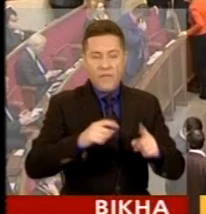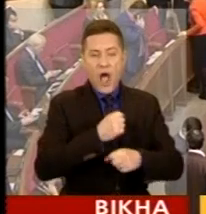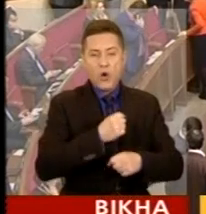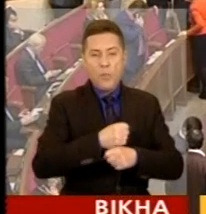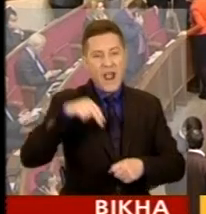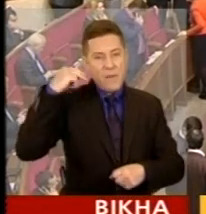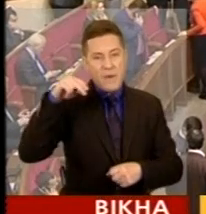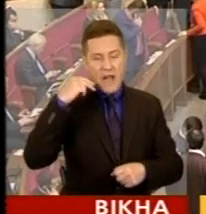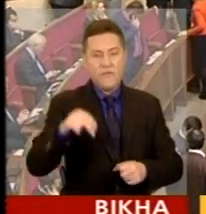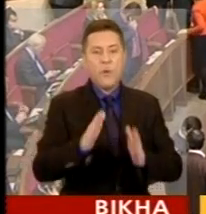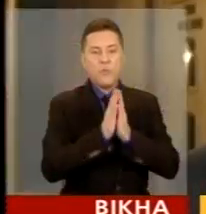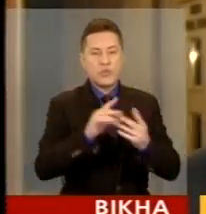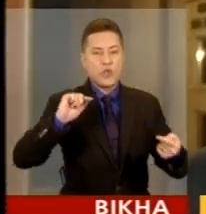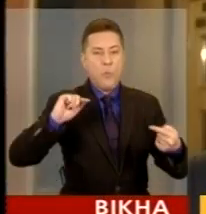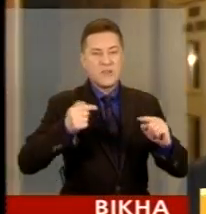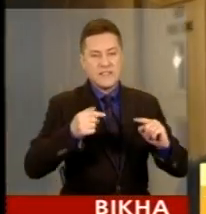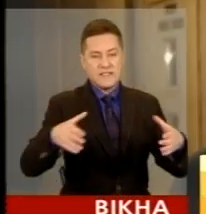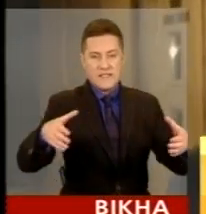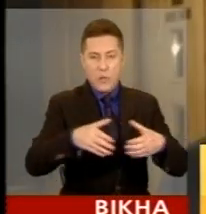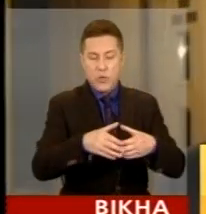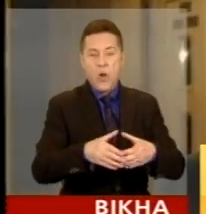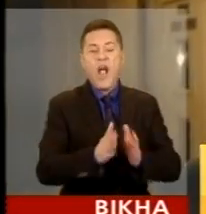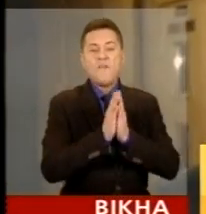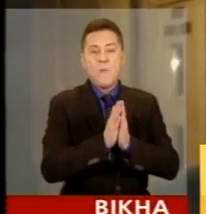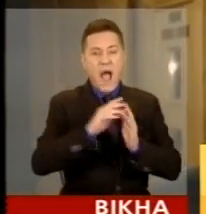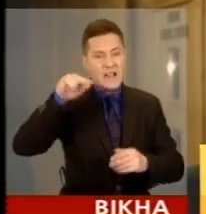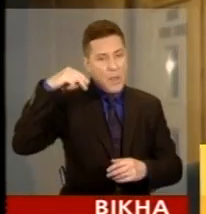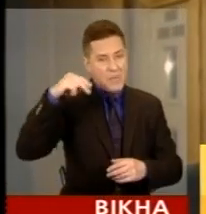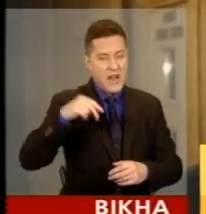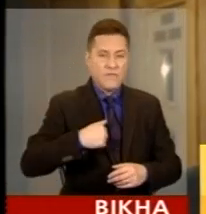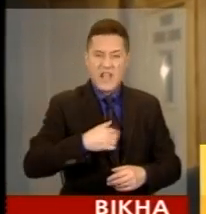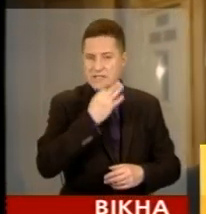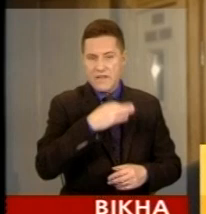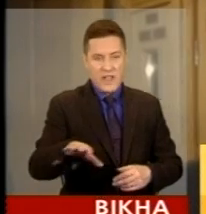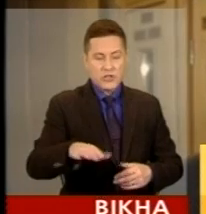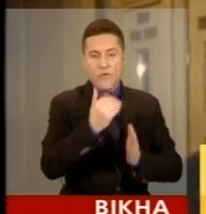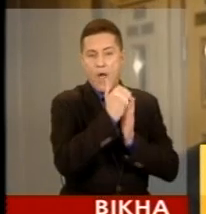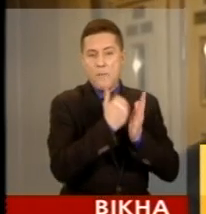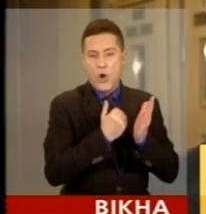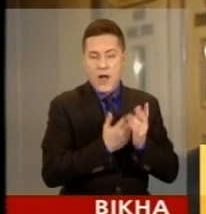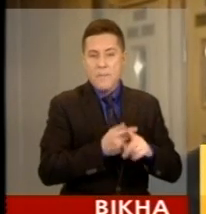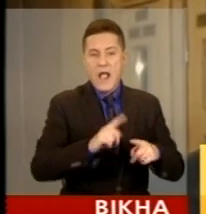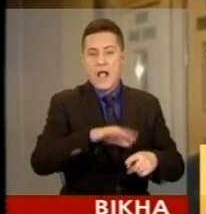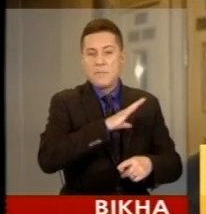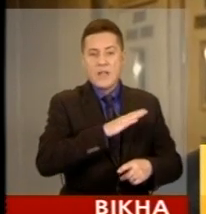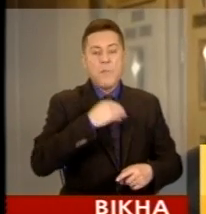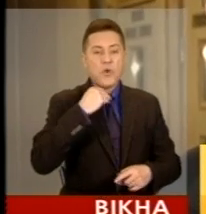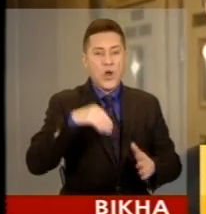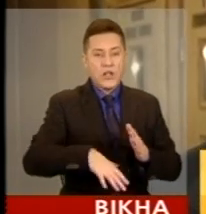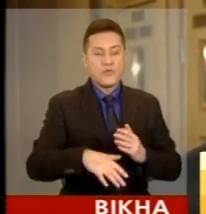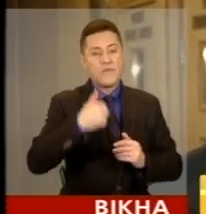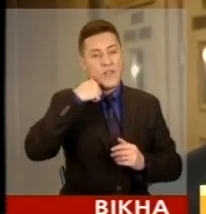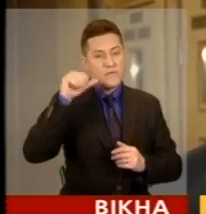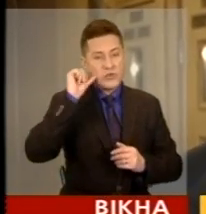перерву, просить опозиційний блок. Ми вимагали перерву через те, що нас не влаштовує програма, яка була проголосована вчора. Ми вимагаємо